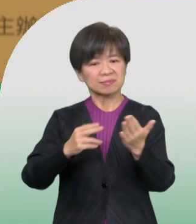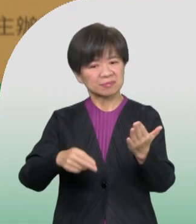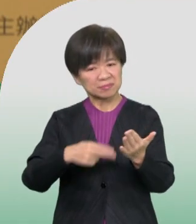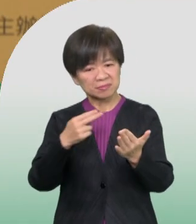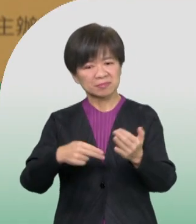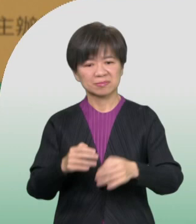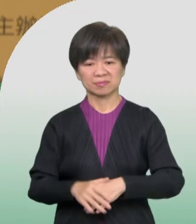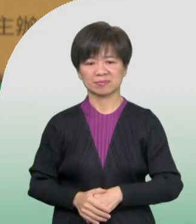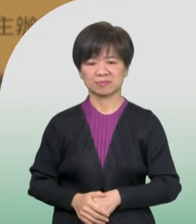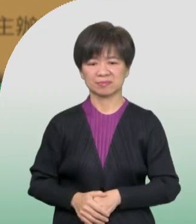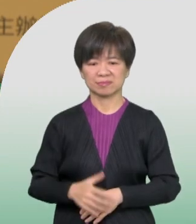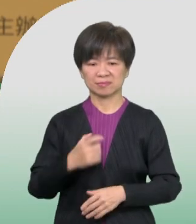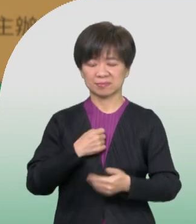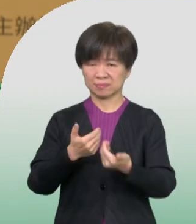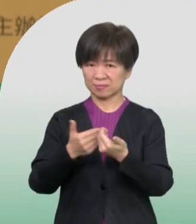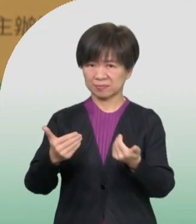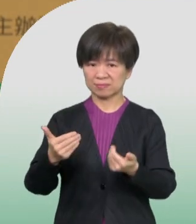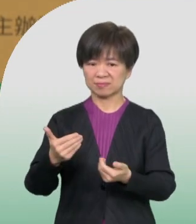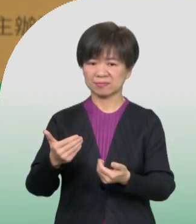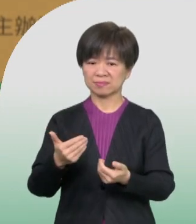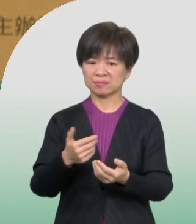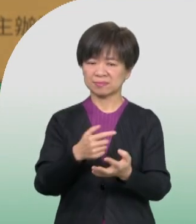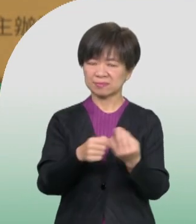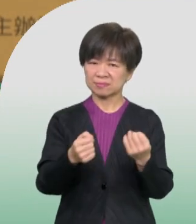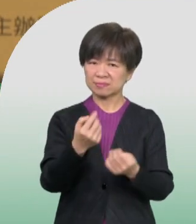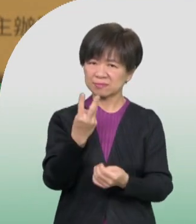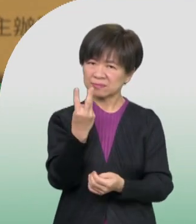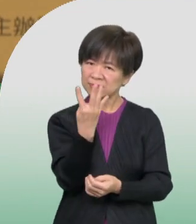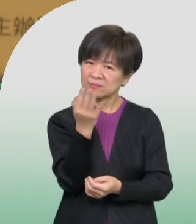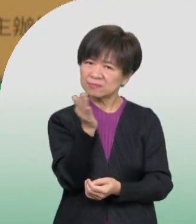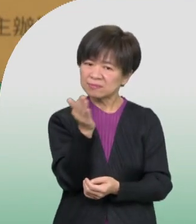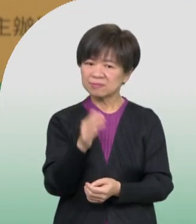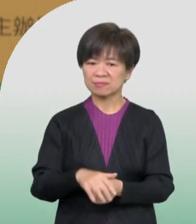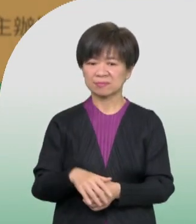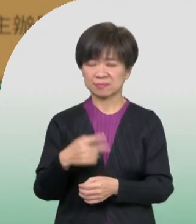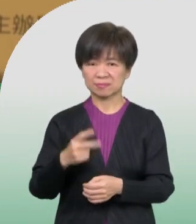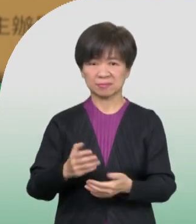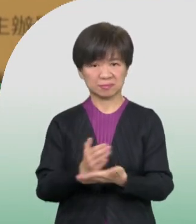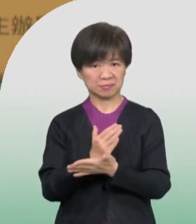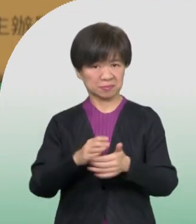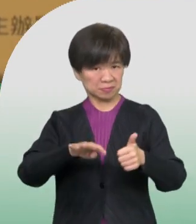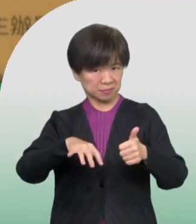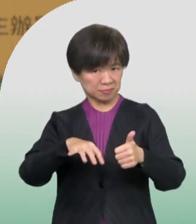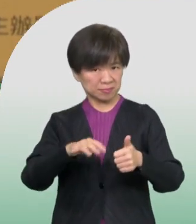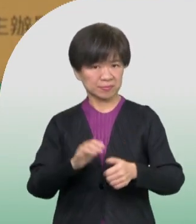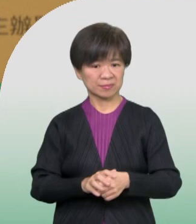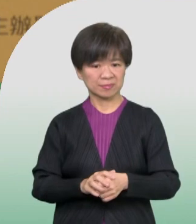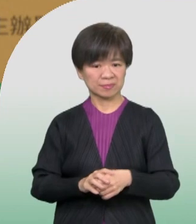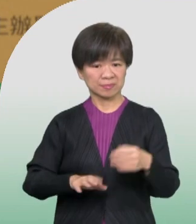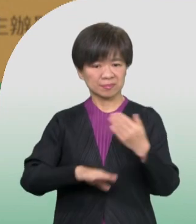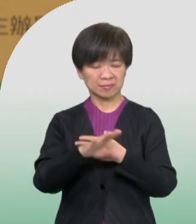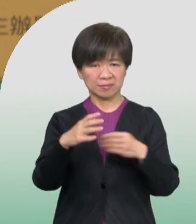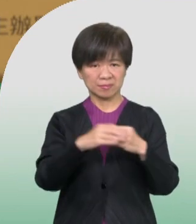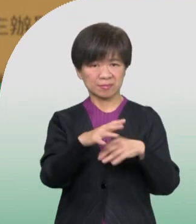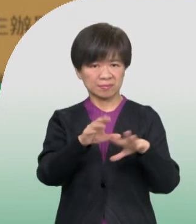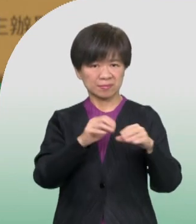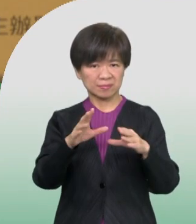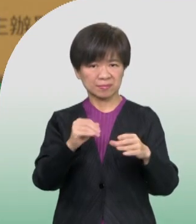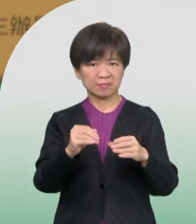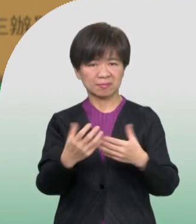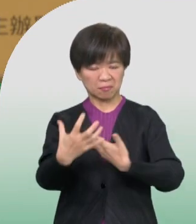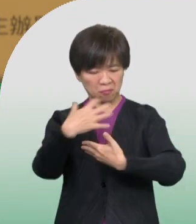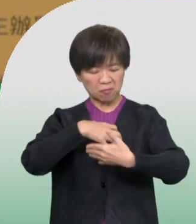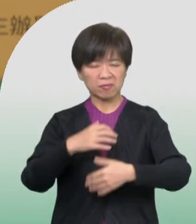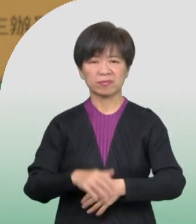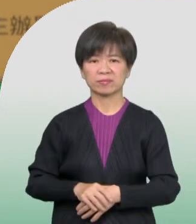概分要编成3到4册，那还有他的评论，那还有一套资料卷，所以我们